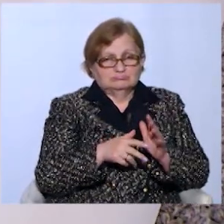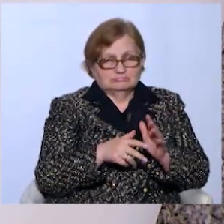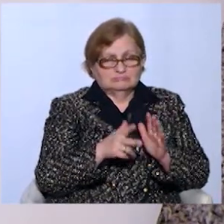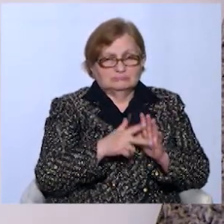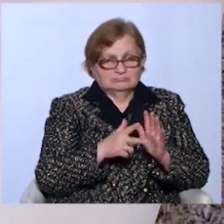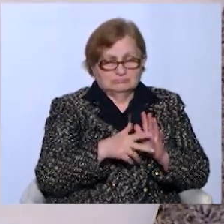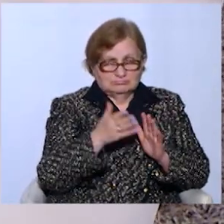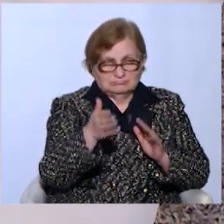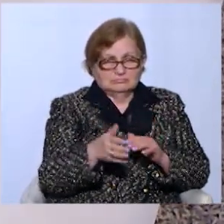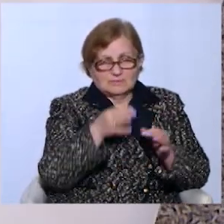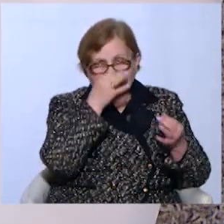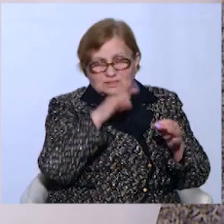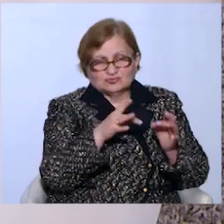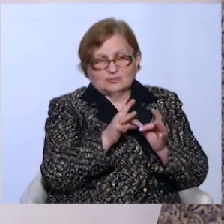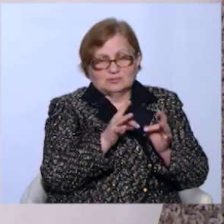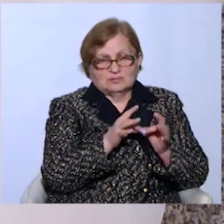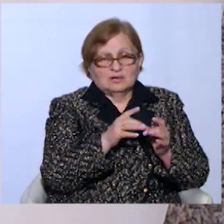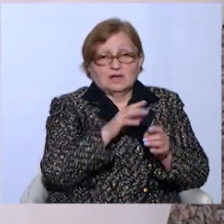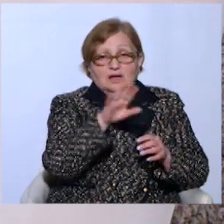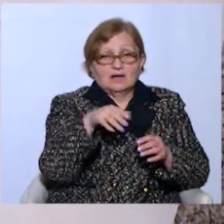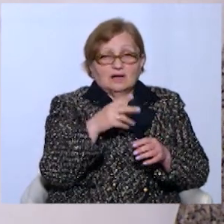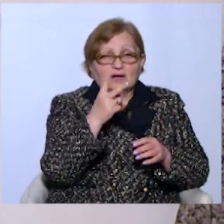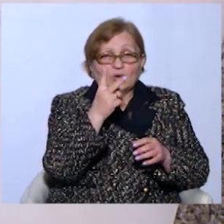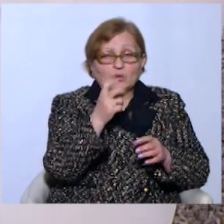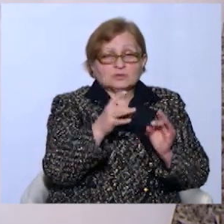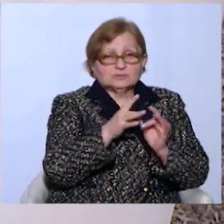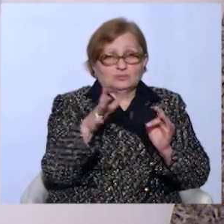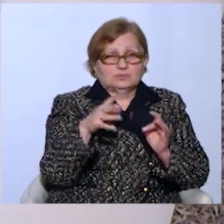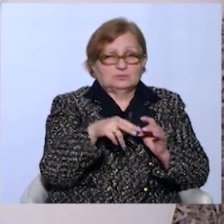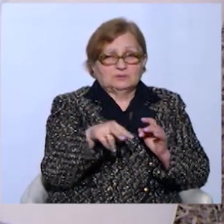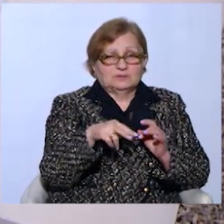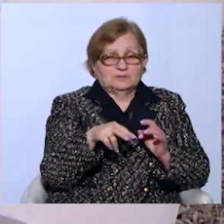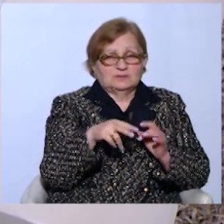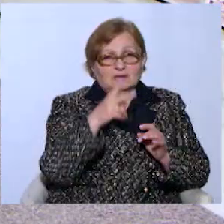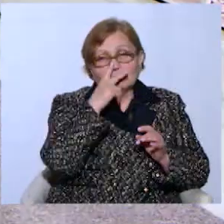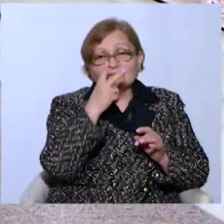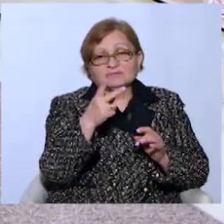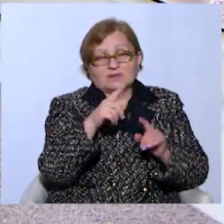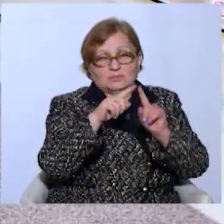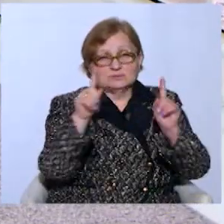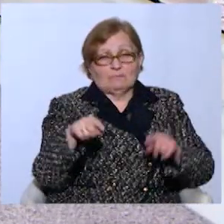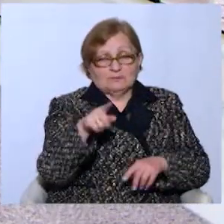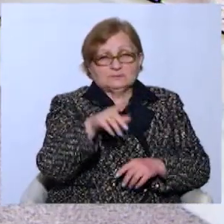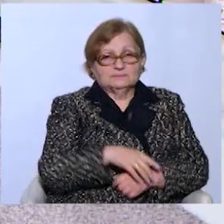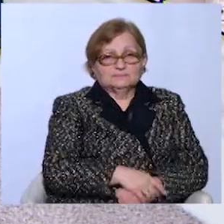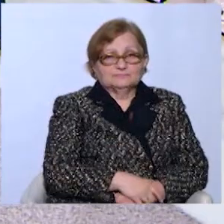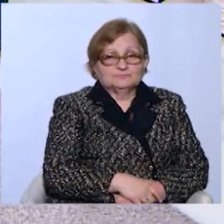80 ლარს და დამჩა 215 ლარი. გავაკეთოთ ესეც რიცხვებით.